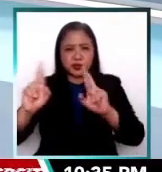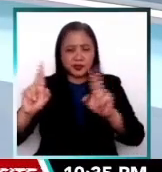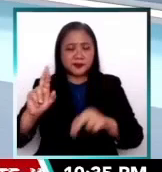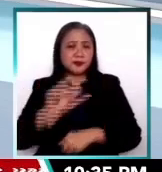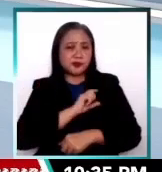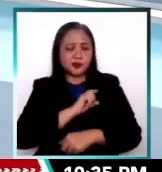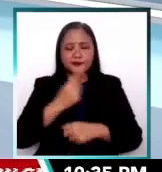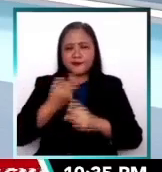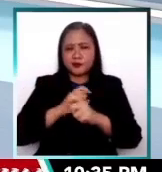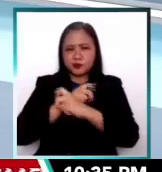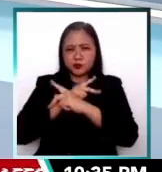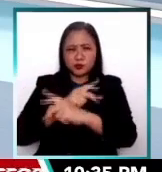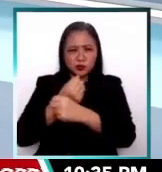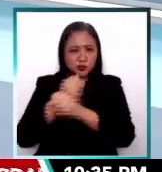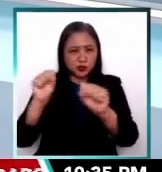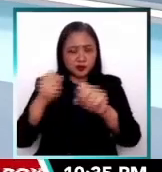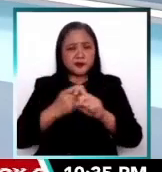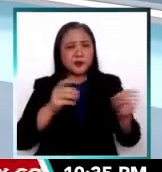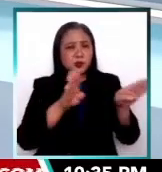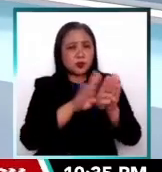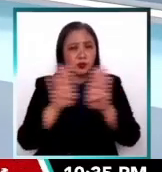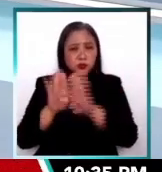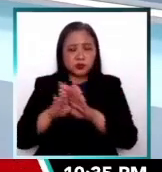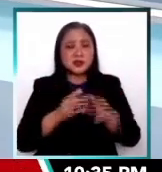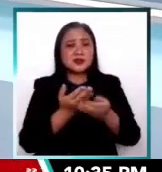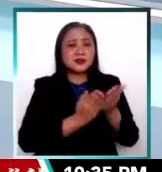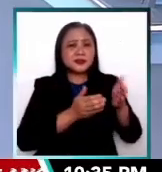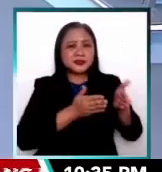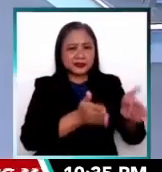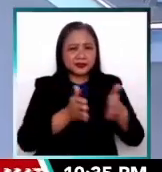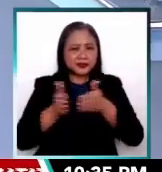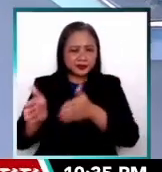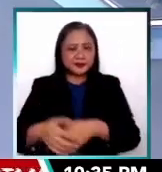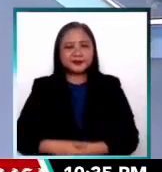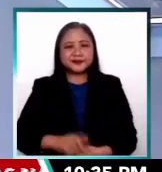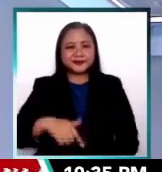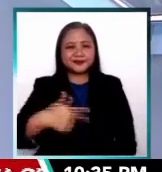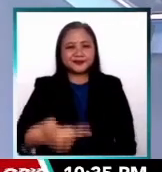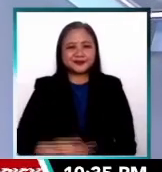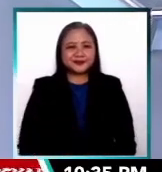seguridad hanggang sa pagsasara ng ilang kalsada. Para sa detalye, may live report si Katrina Son.